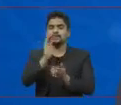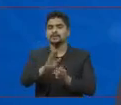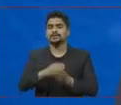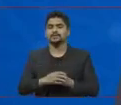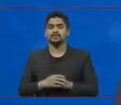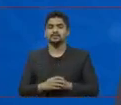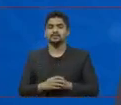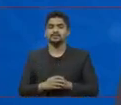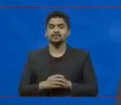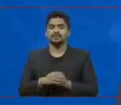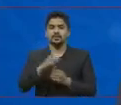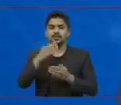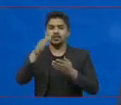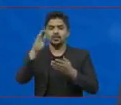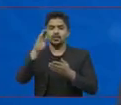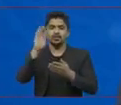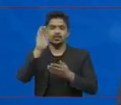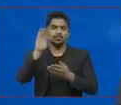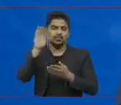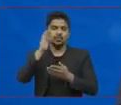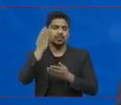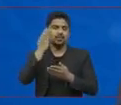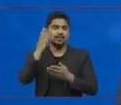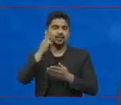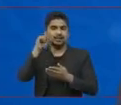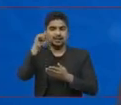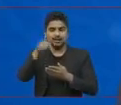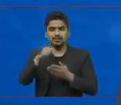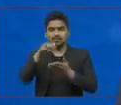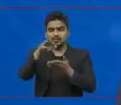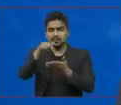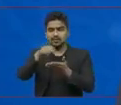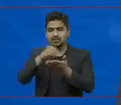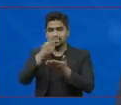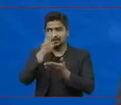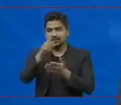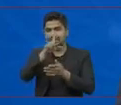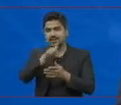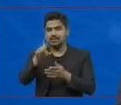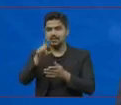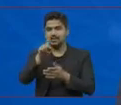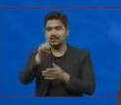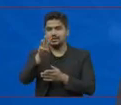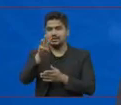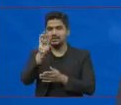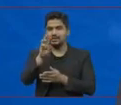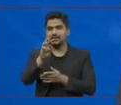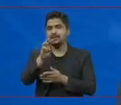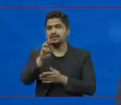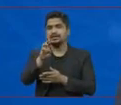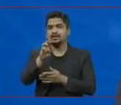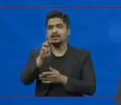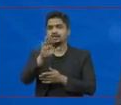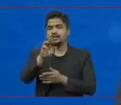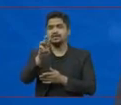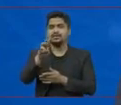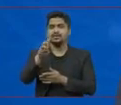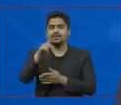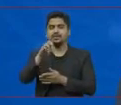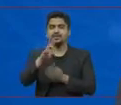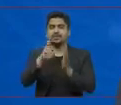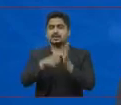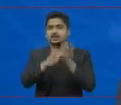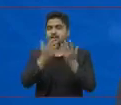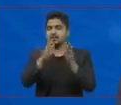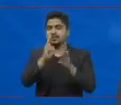सकिन्छ। गत सोमबारदेखि आजसम्मको तथ्याङ्क हेर्दा नेपालमा 13,053 पिसिआर परीक्षण भएको